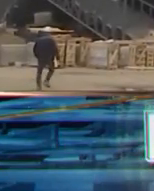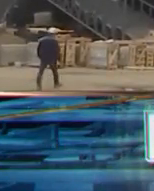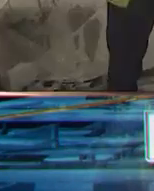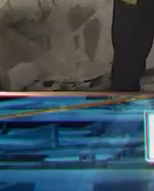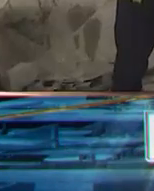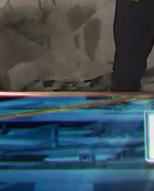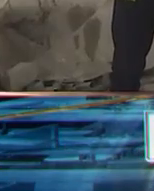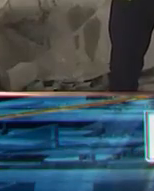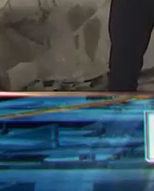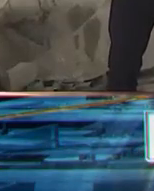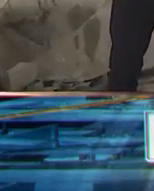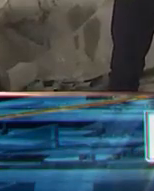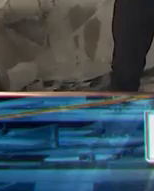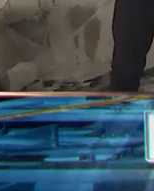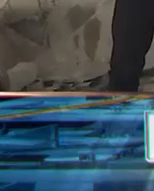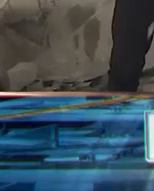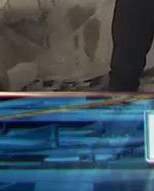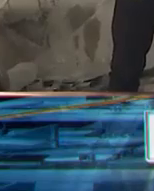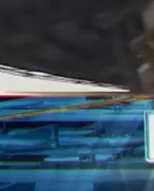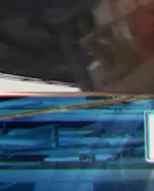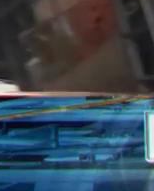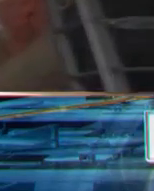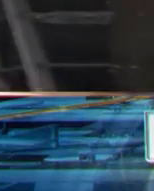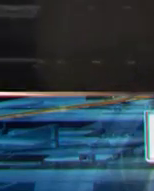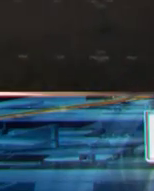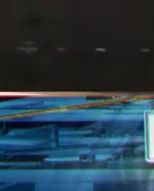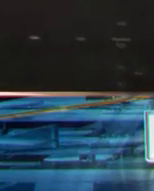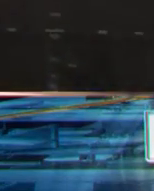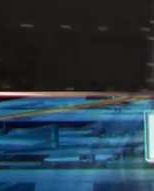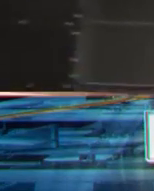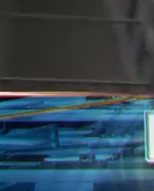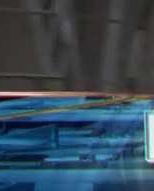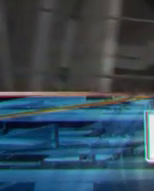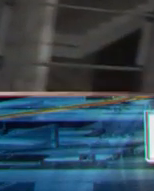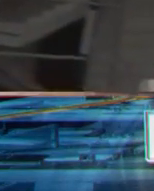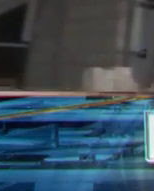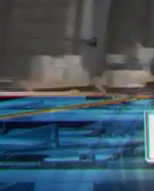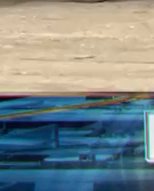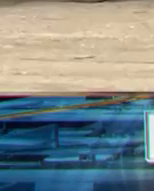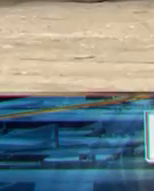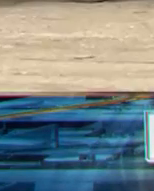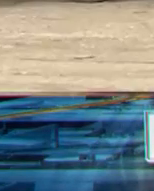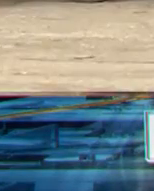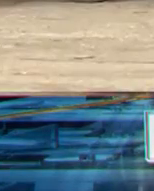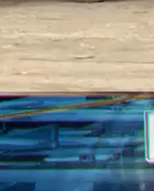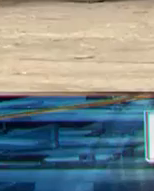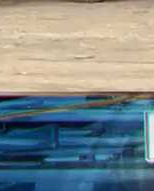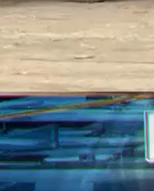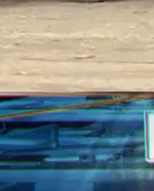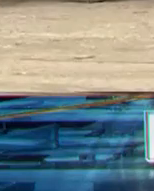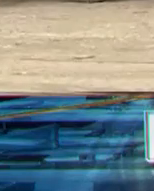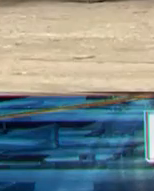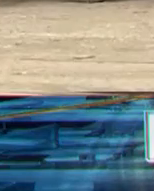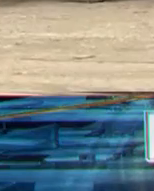Талдықорғанда төтенше жағдайда да құрылыс қызып тұр. Биыл 3 бірдей әлеуметтік нысан тұрғындар игілігіне беріледі. Бұндай бассейн Қазақстанның аумағында жоқ.